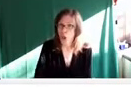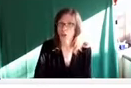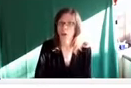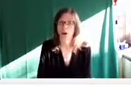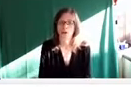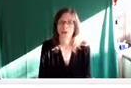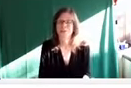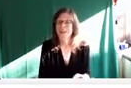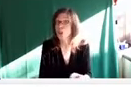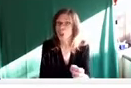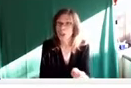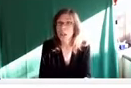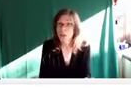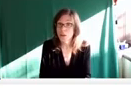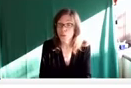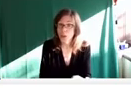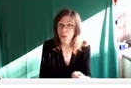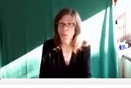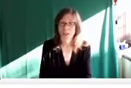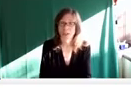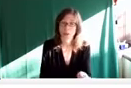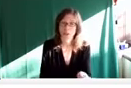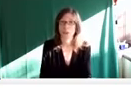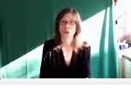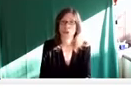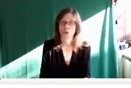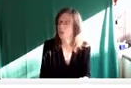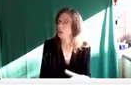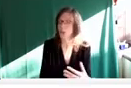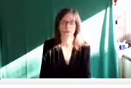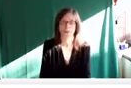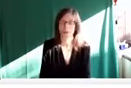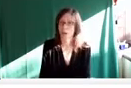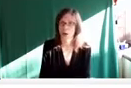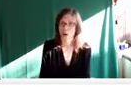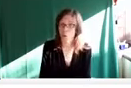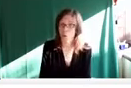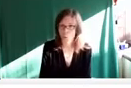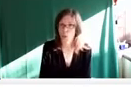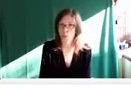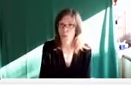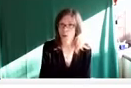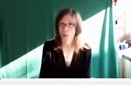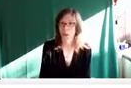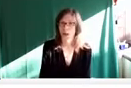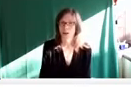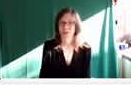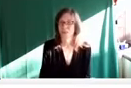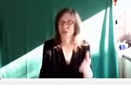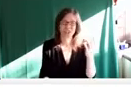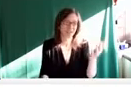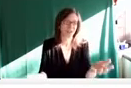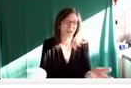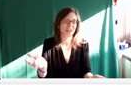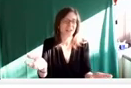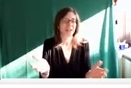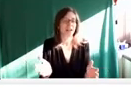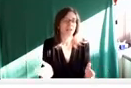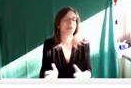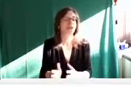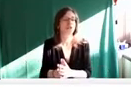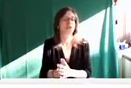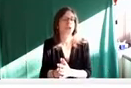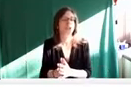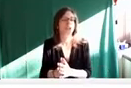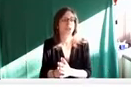le code, les métadonnées, si on veut la documentation, la méthodologie, c'est évidemment un gros plus. Là. C'est pour ça qu'il y a différentes...